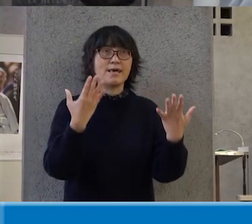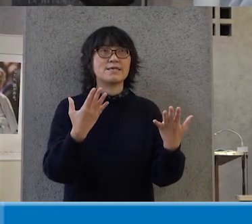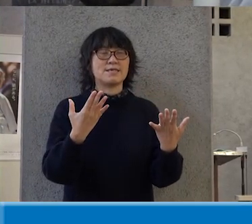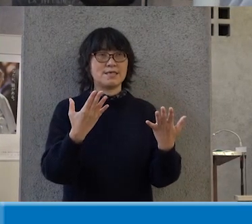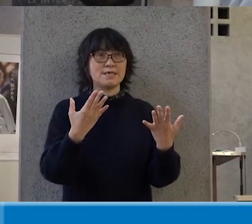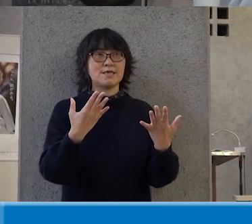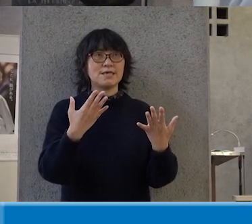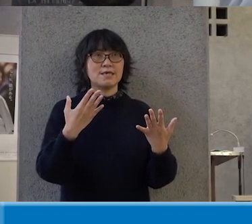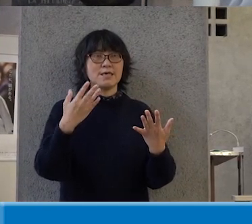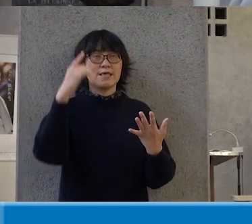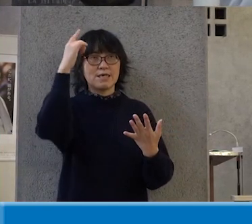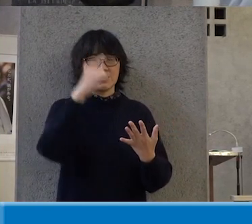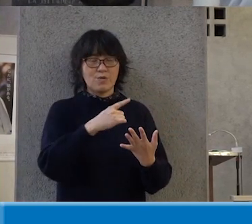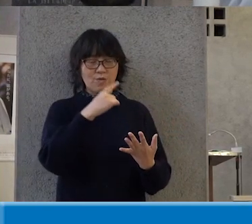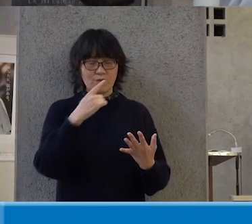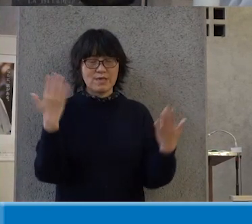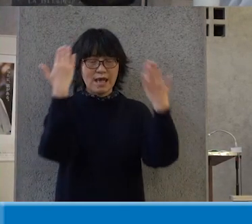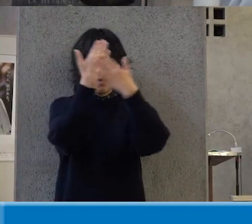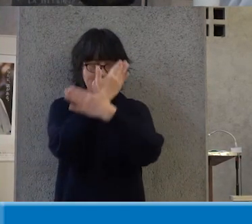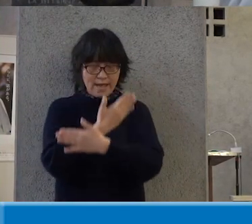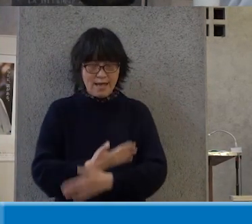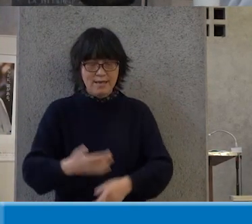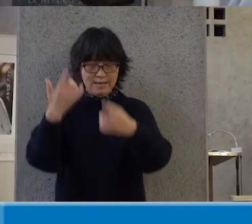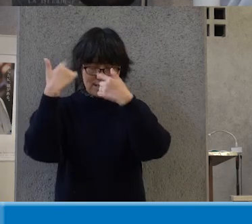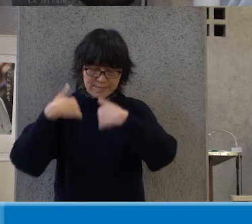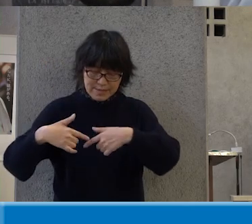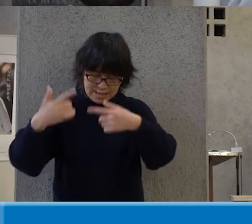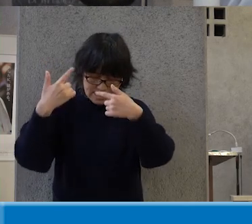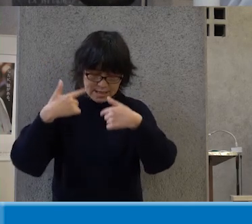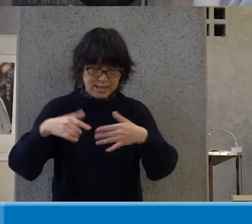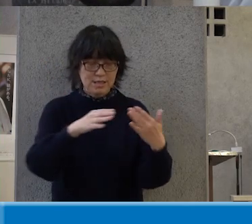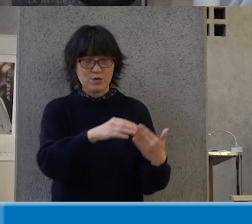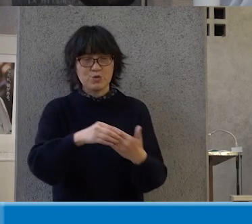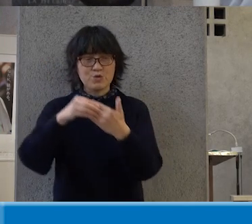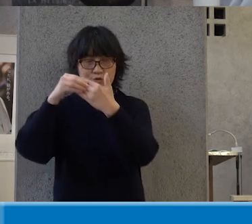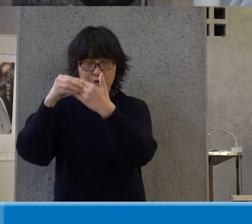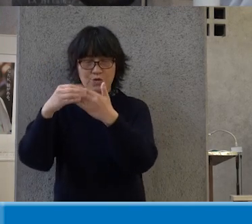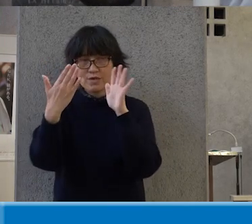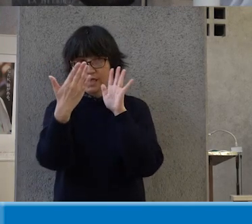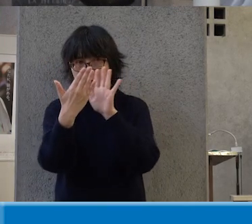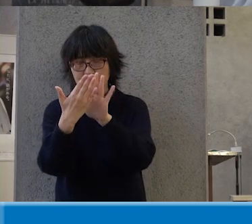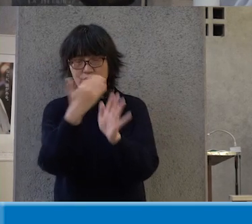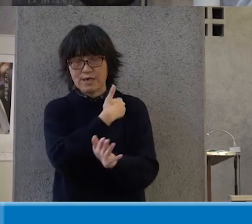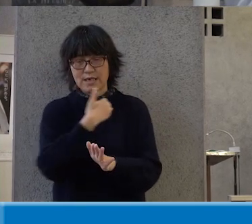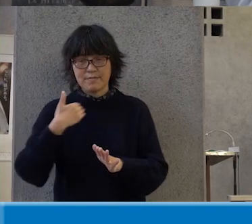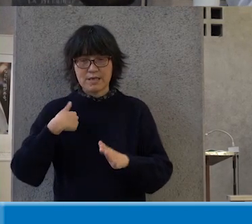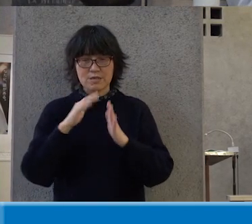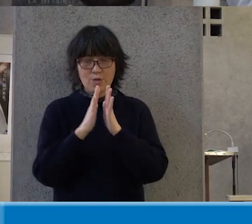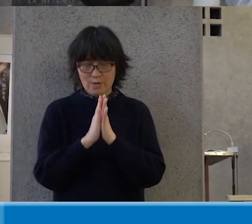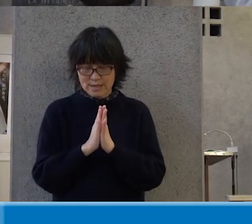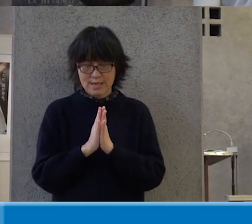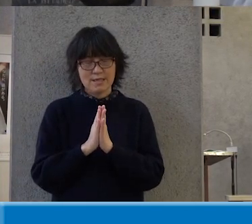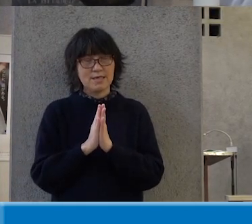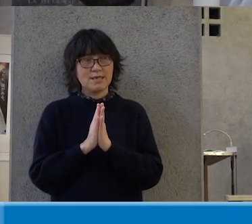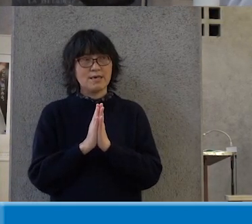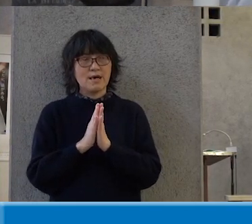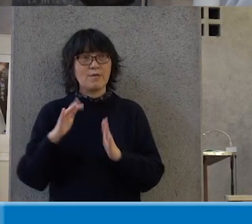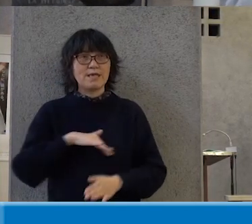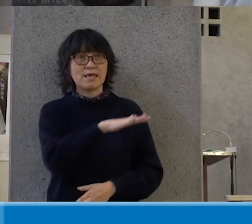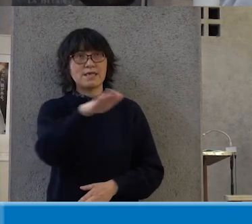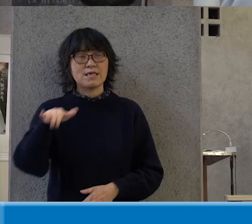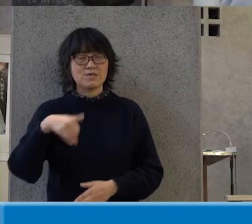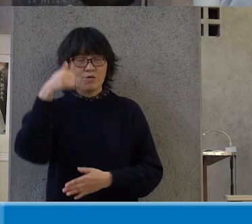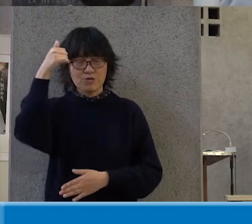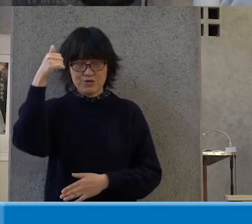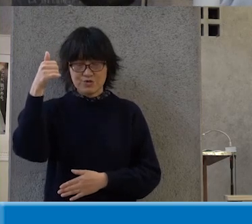を身につけて日々救いに近づくことができますように、私